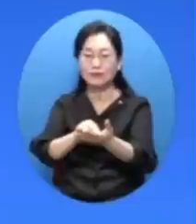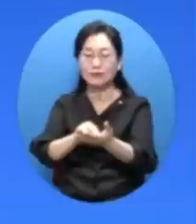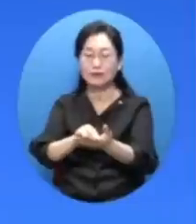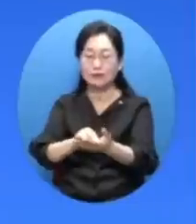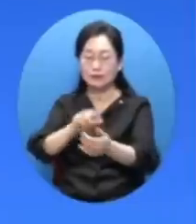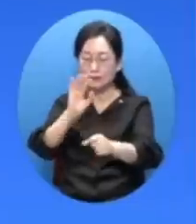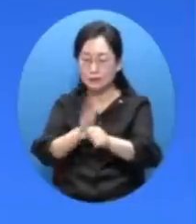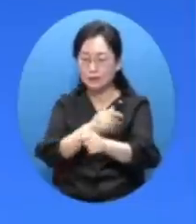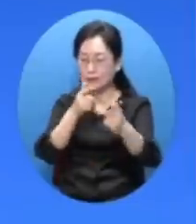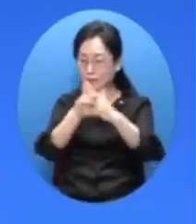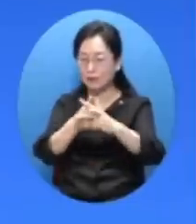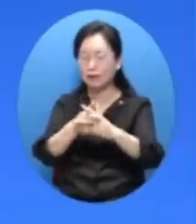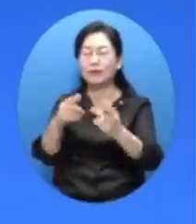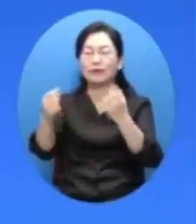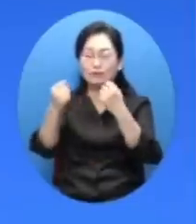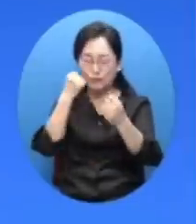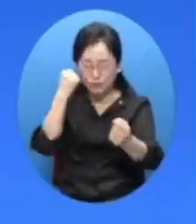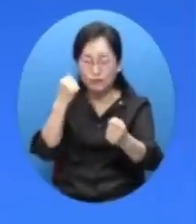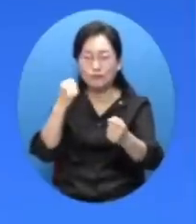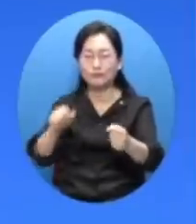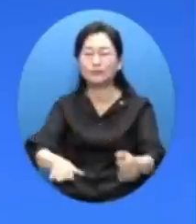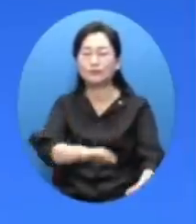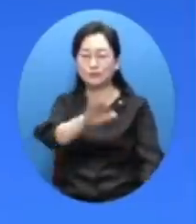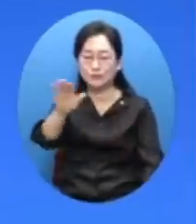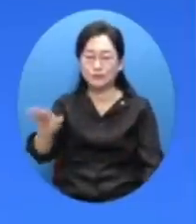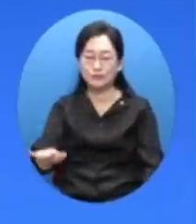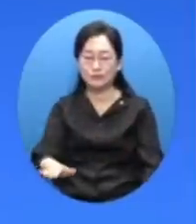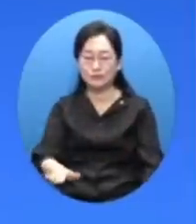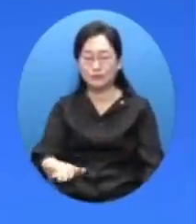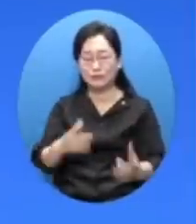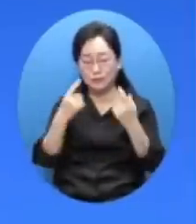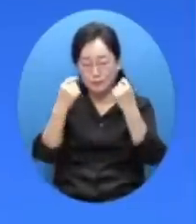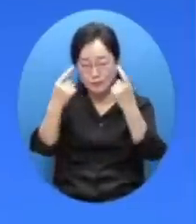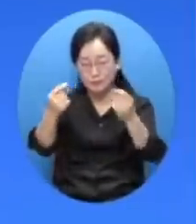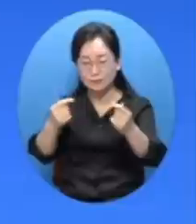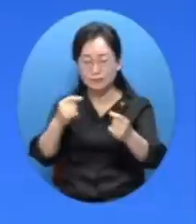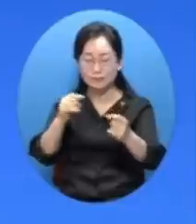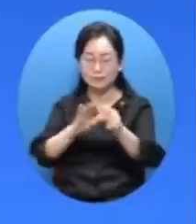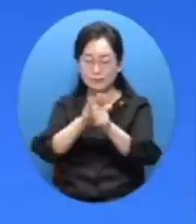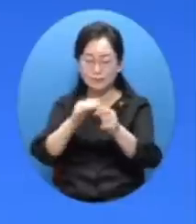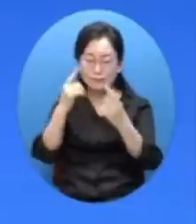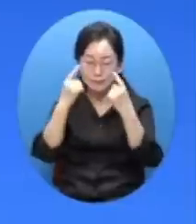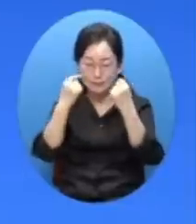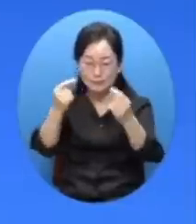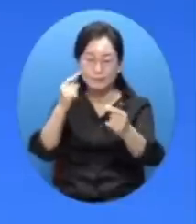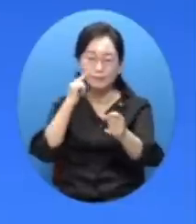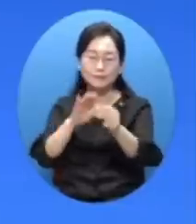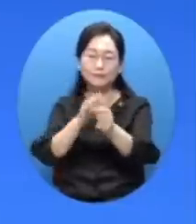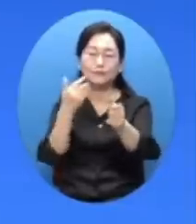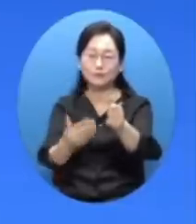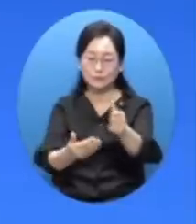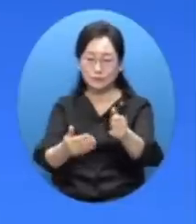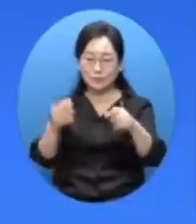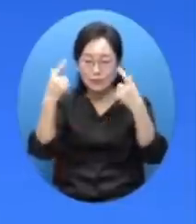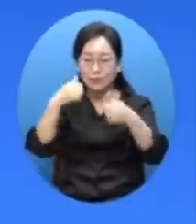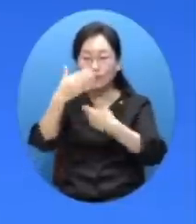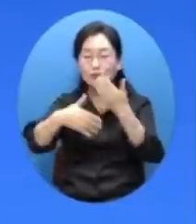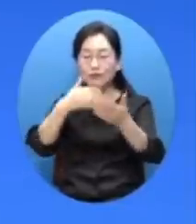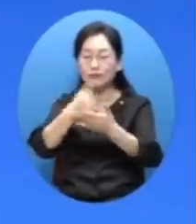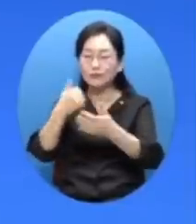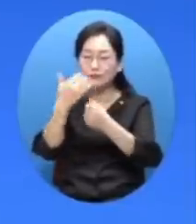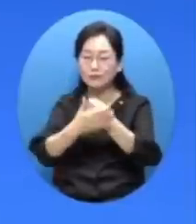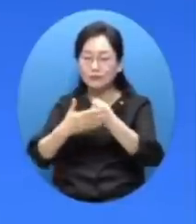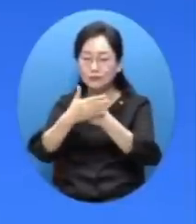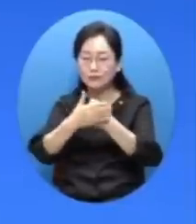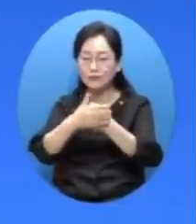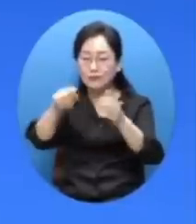허물을 아십니다. 그럼에도 불구하고 우리를 변함없이 사랑하시고 우리를 궁휼하게 주셔서 늘 주님의 은혜 가운데